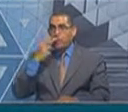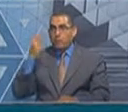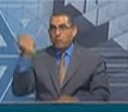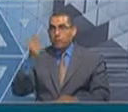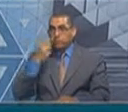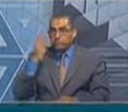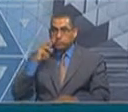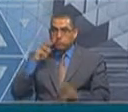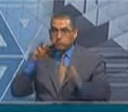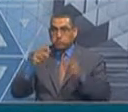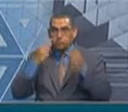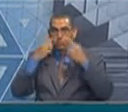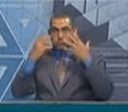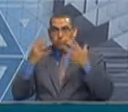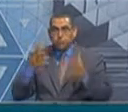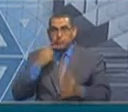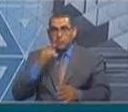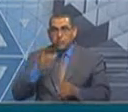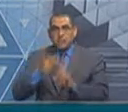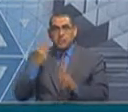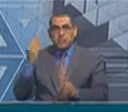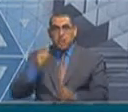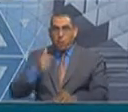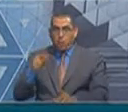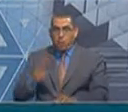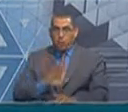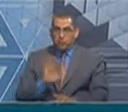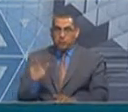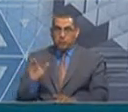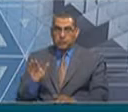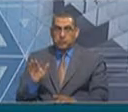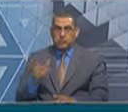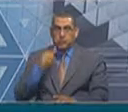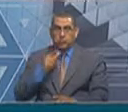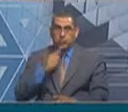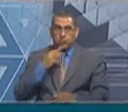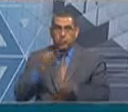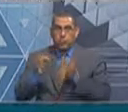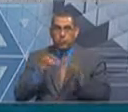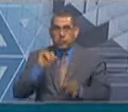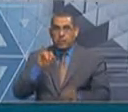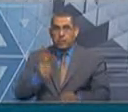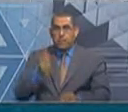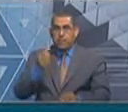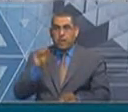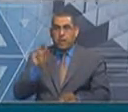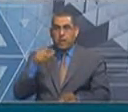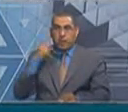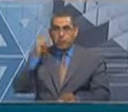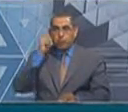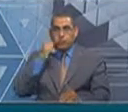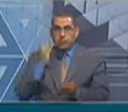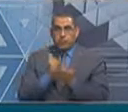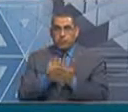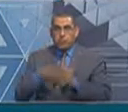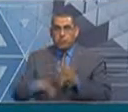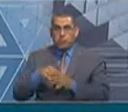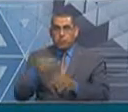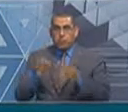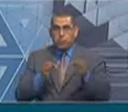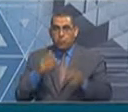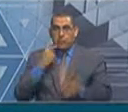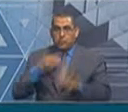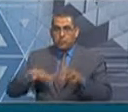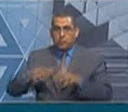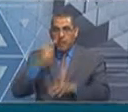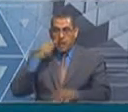منظر جميل جدا، تحولت منطقه سياحيه بالدرجه الاولى. تمام، بشكر حضرتك جدا المهندس ماهر محمد، وهو استشاري مشروع تطوير بحيره